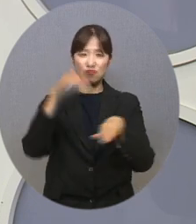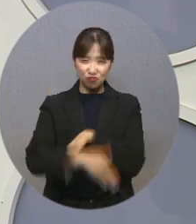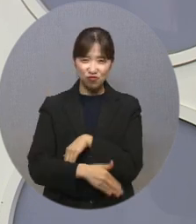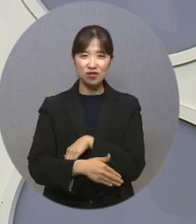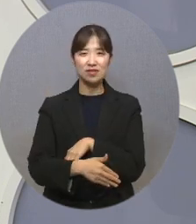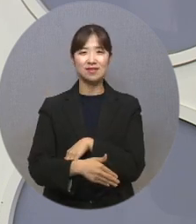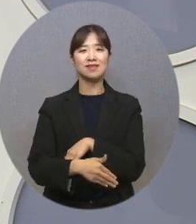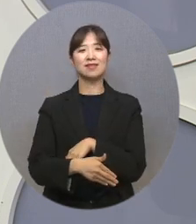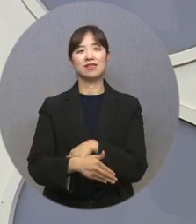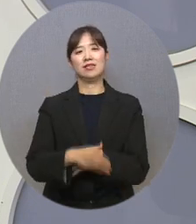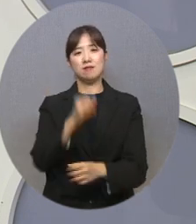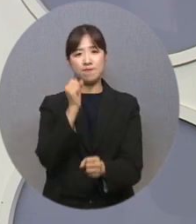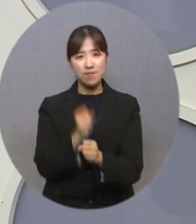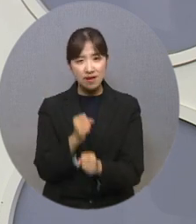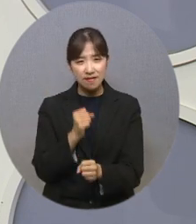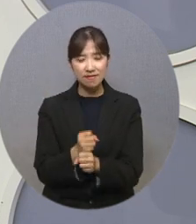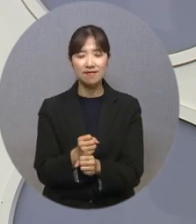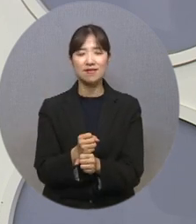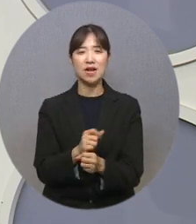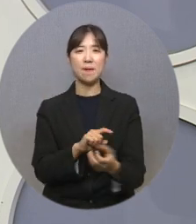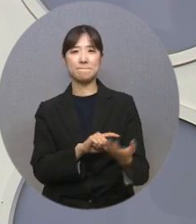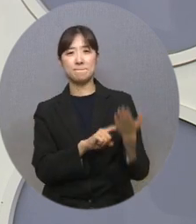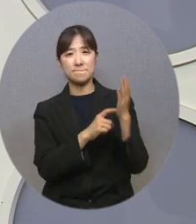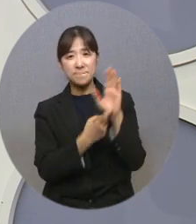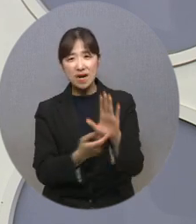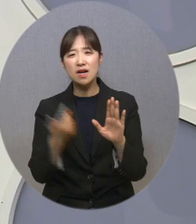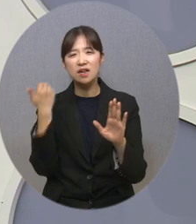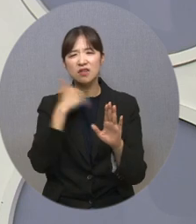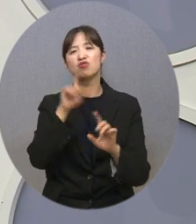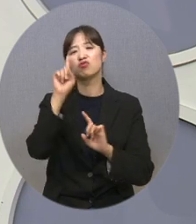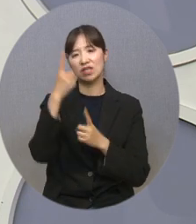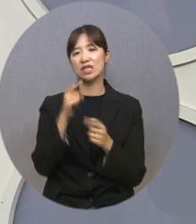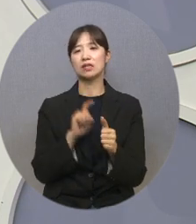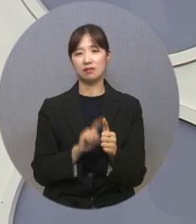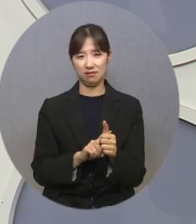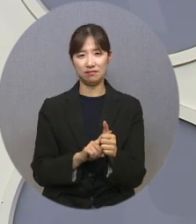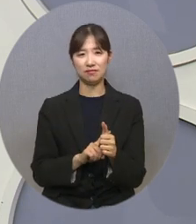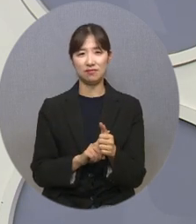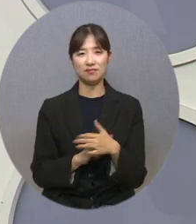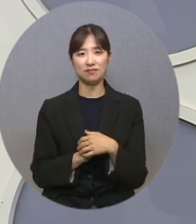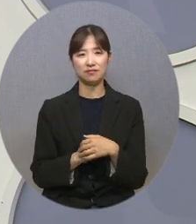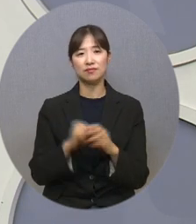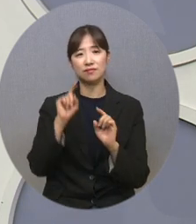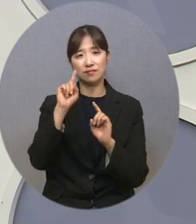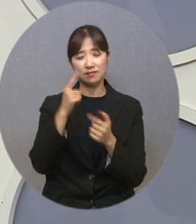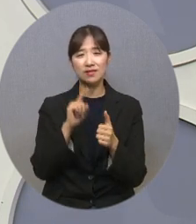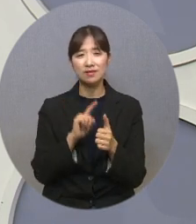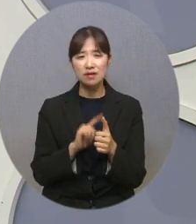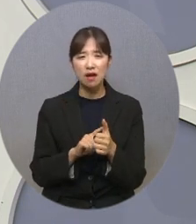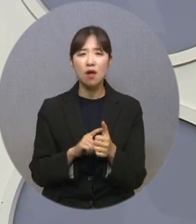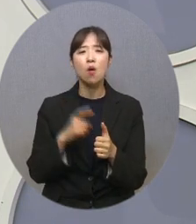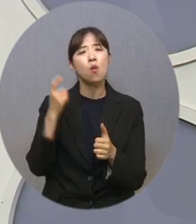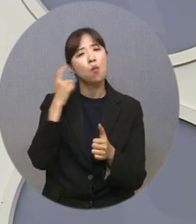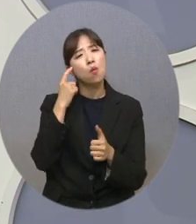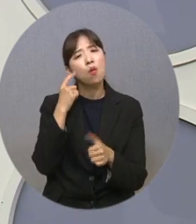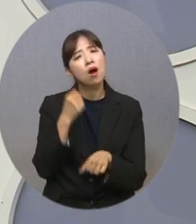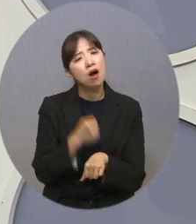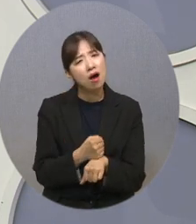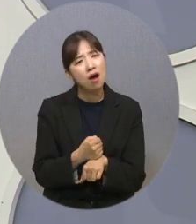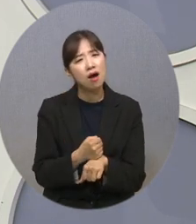심고 이렇게 한 인물이 이제 이승만이지 않습니까? 근데 인간 이승만은 왜 그랬을까?